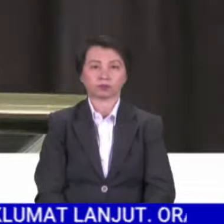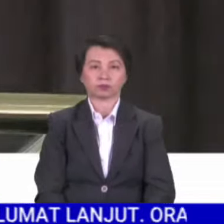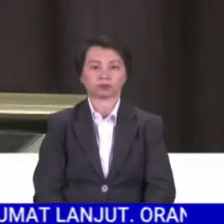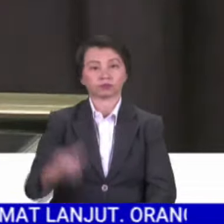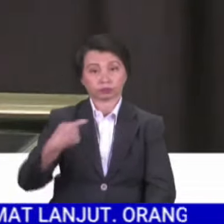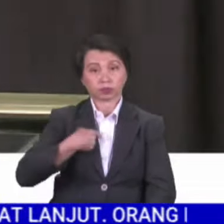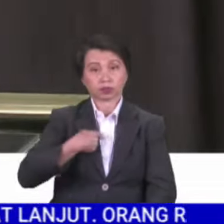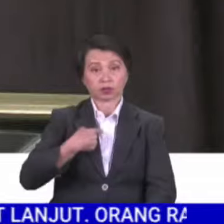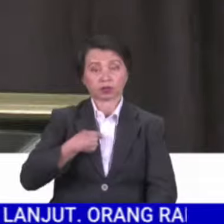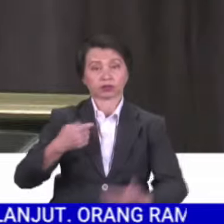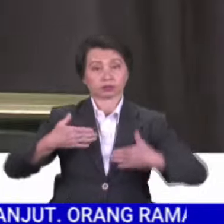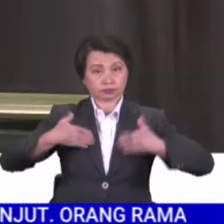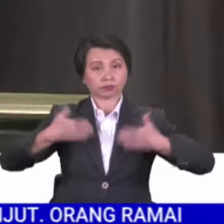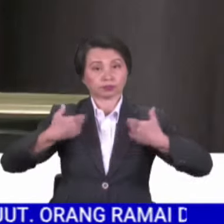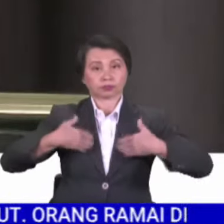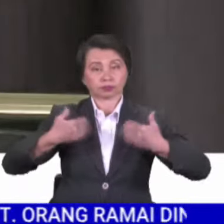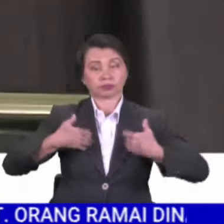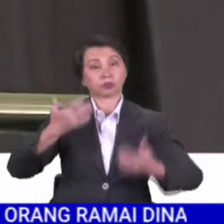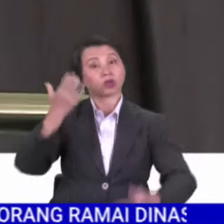Saya juga gembira kerana